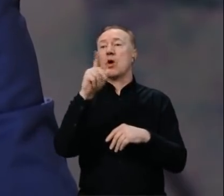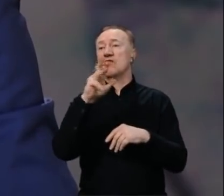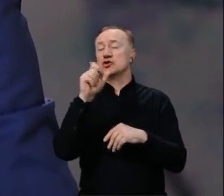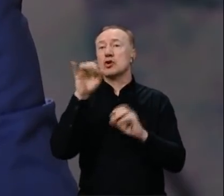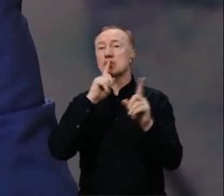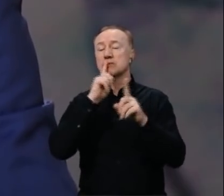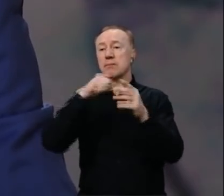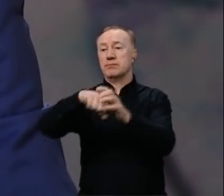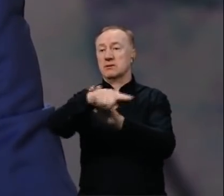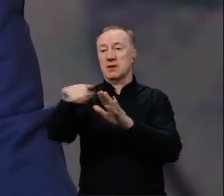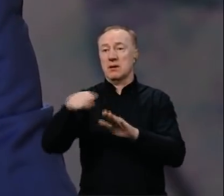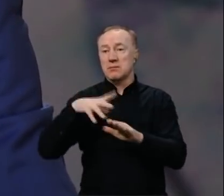i wszystko jest na dobrej drodze żeby zostawić w Legii